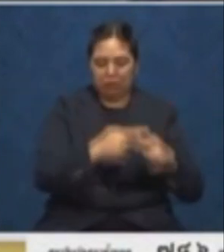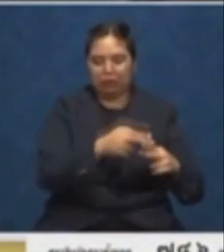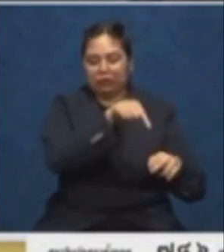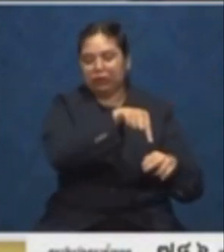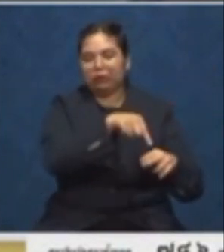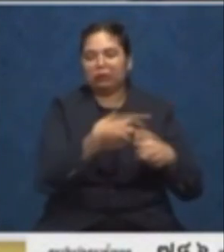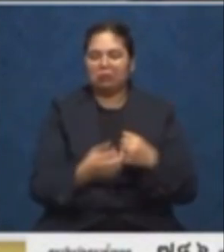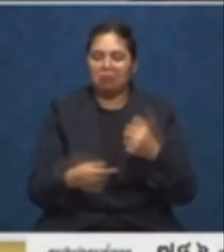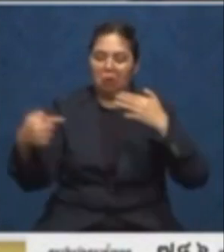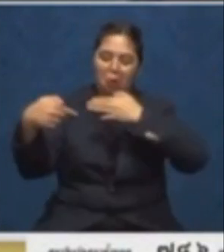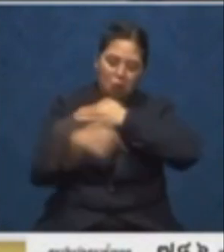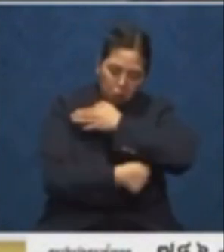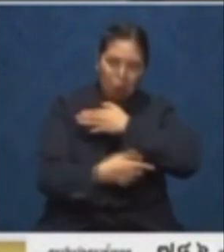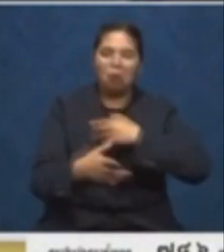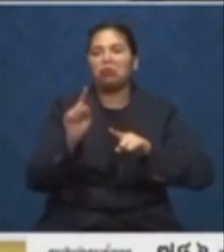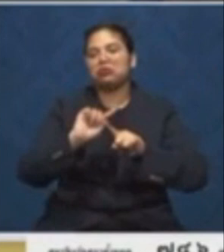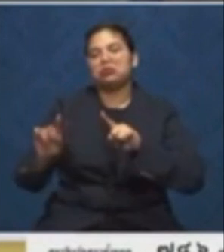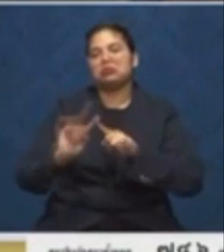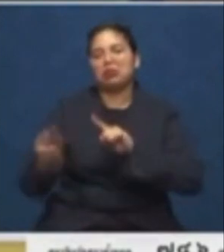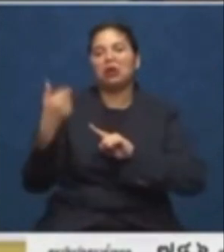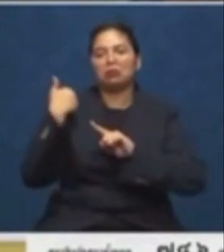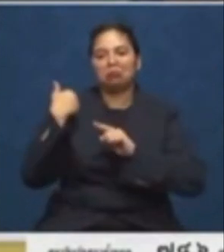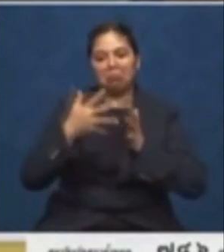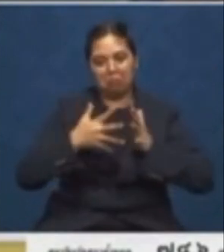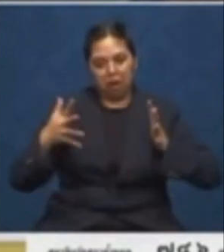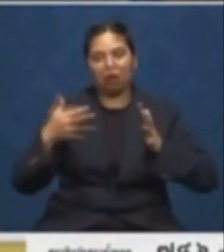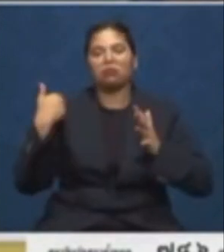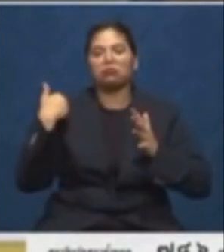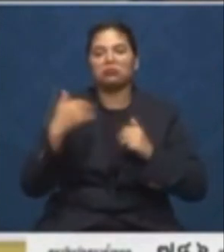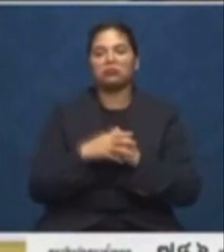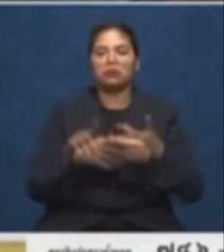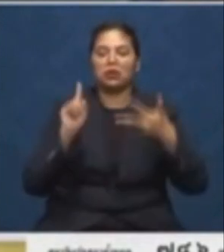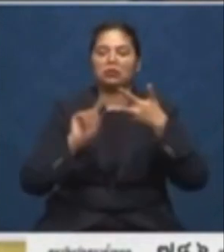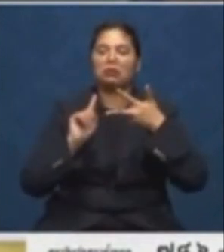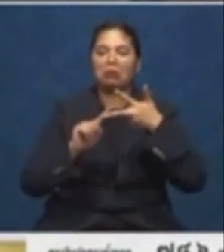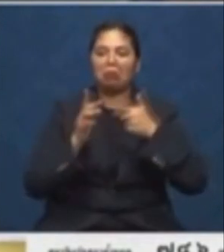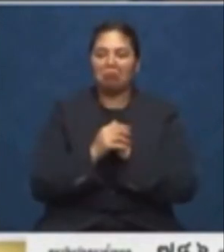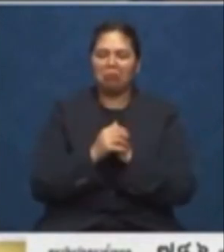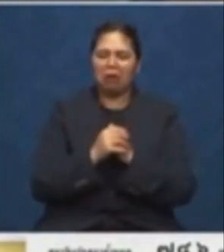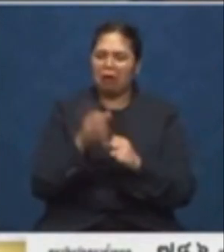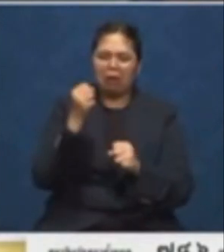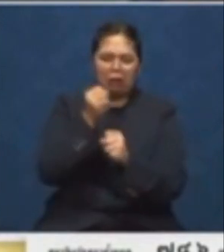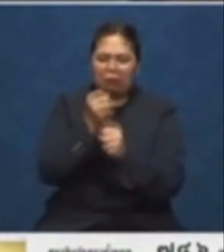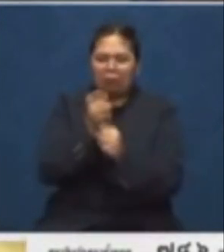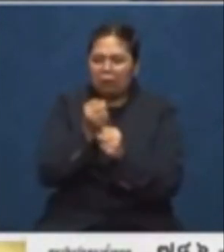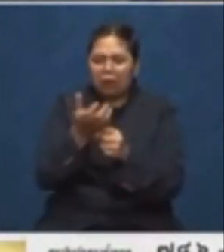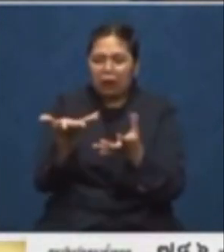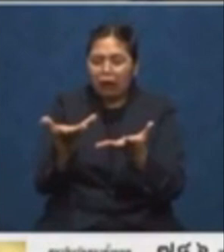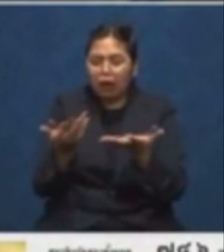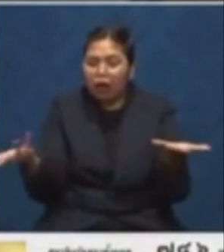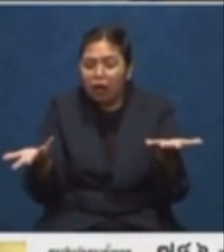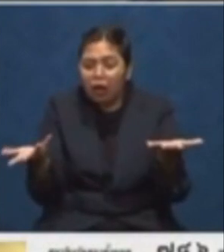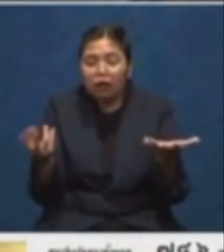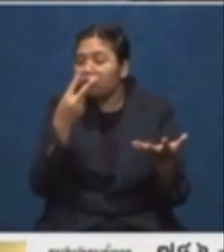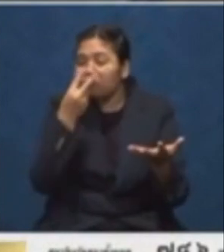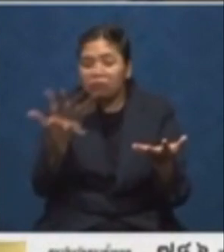โกงกินทุจริตคอร์รัปชันสามไม่มีผลงานประชาชนไม่ยอมรับผ